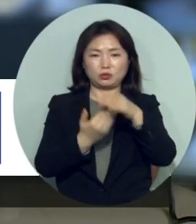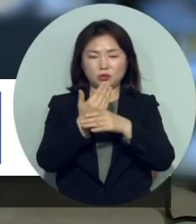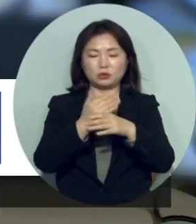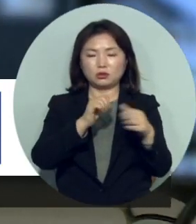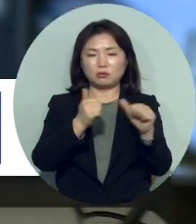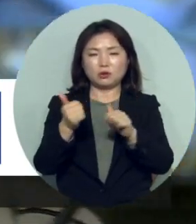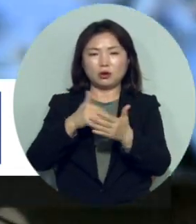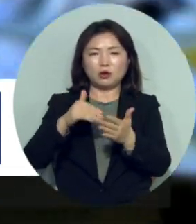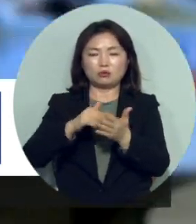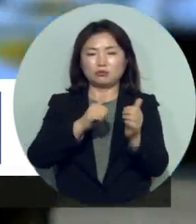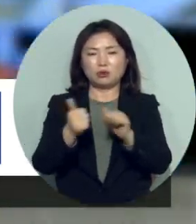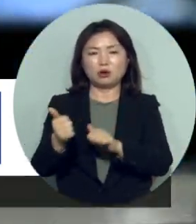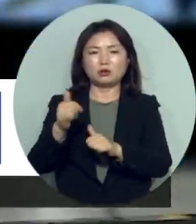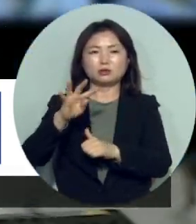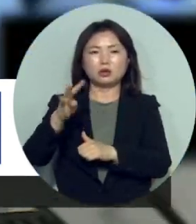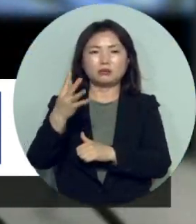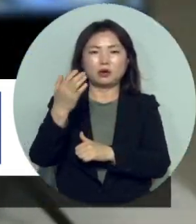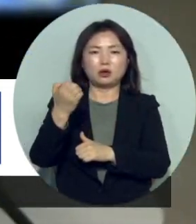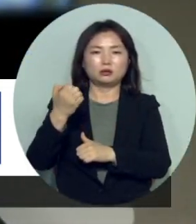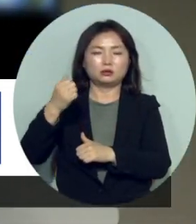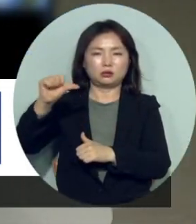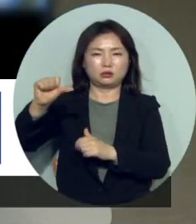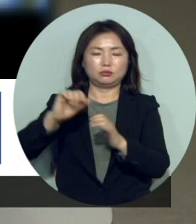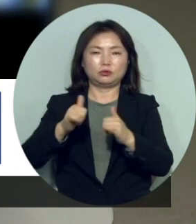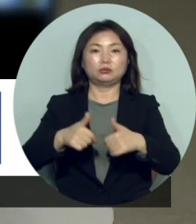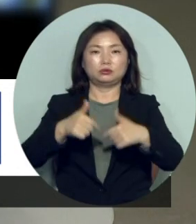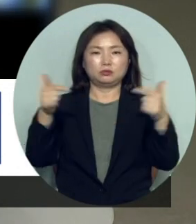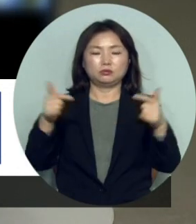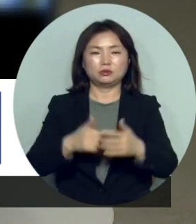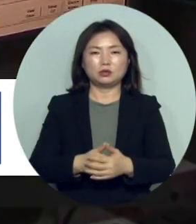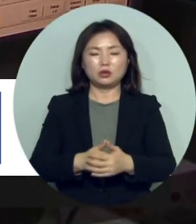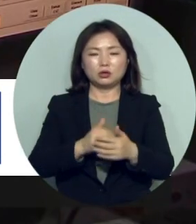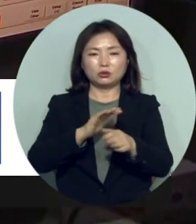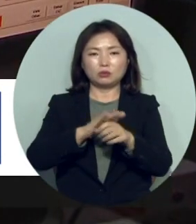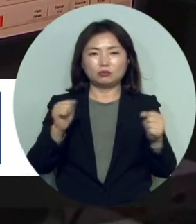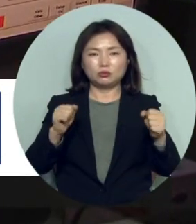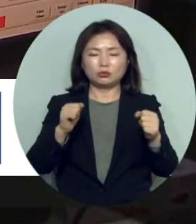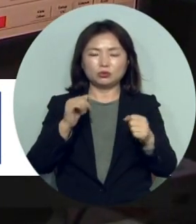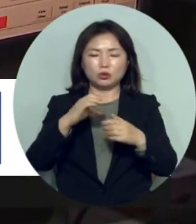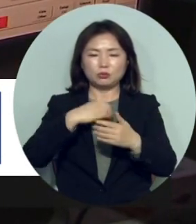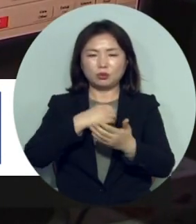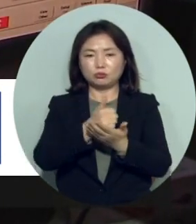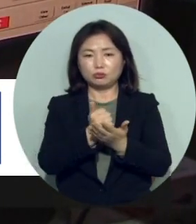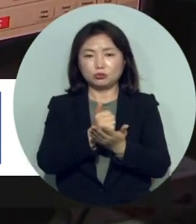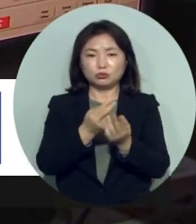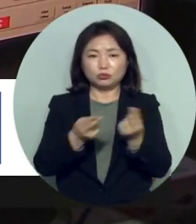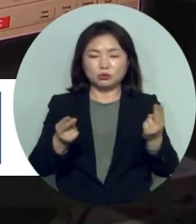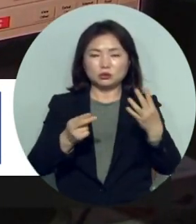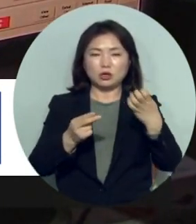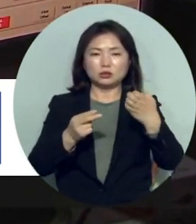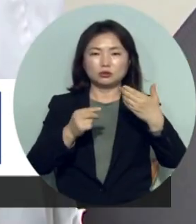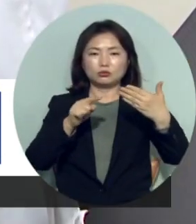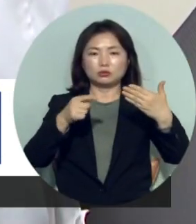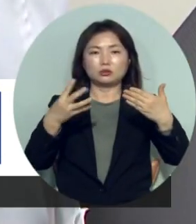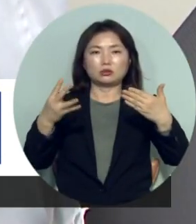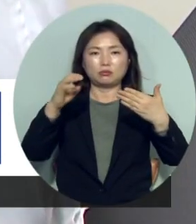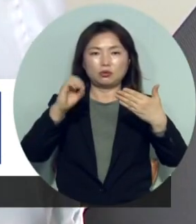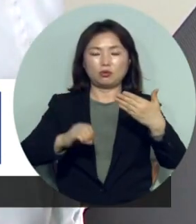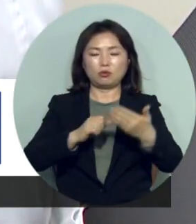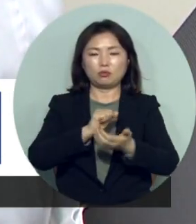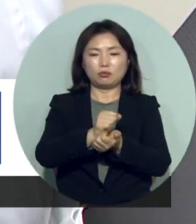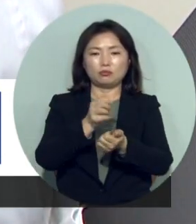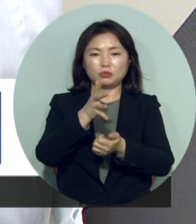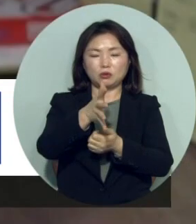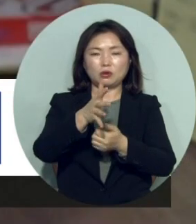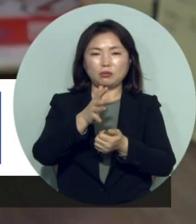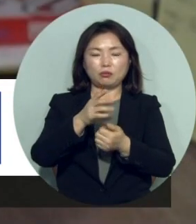더 나와 노적 사망자는 400 95명으로 늘었습니다 경북의 중증 병상 가동률은 자 19.4% 감염병